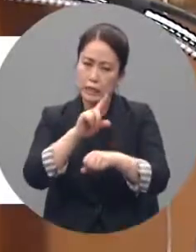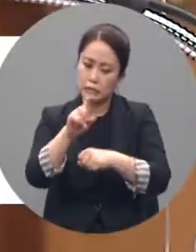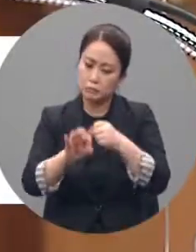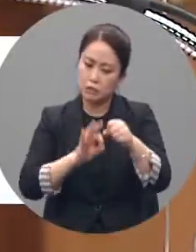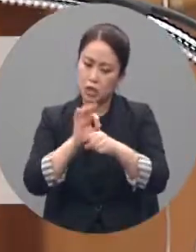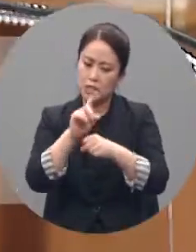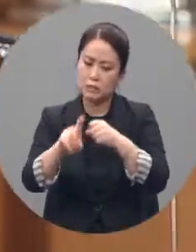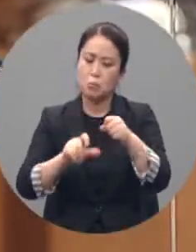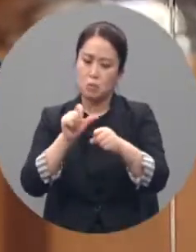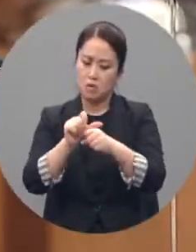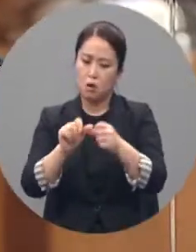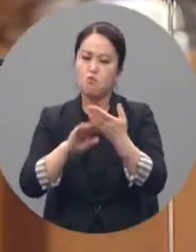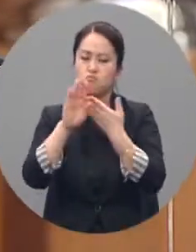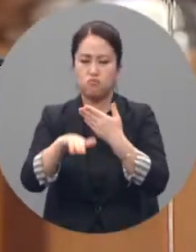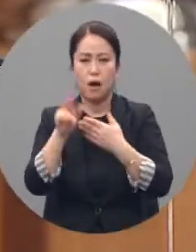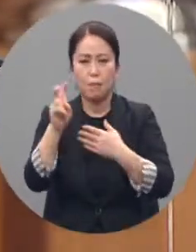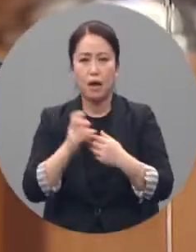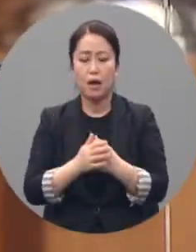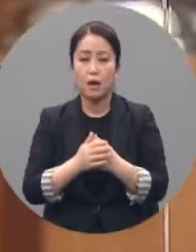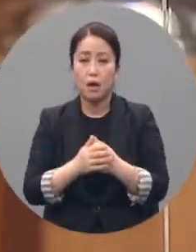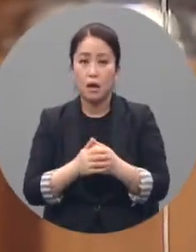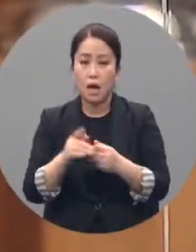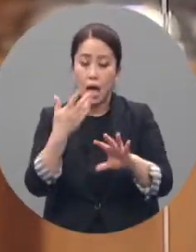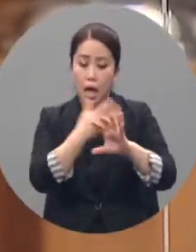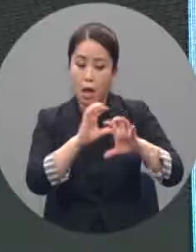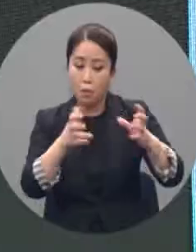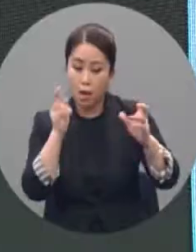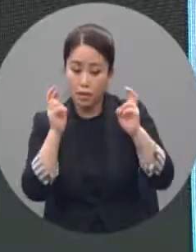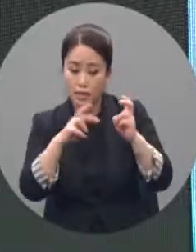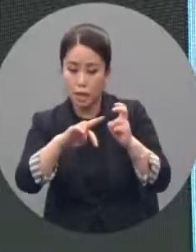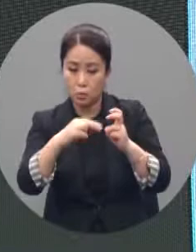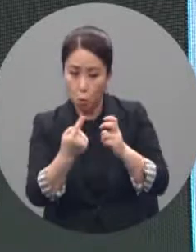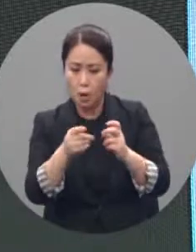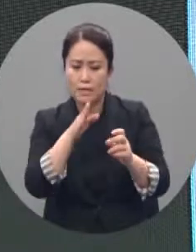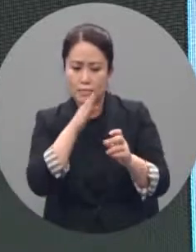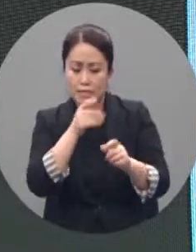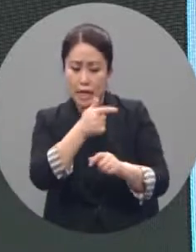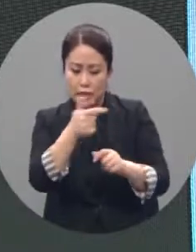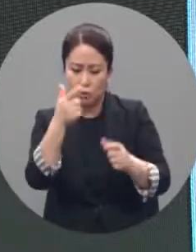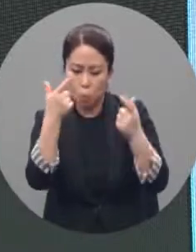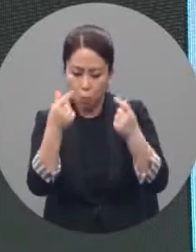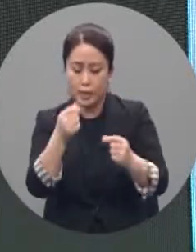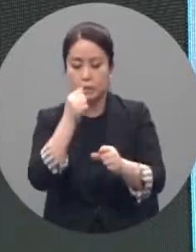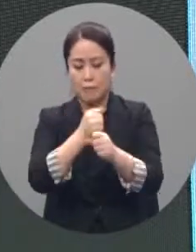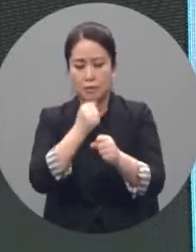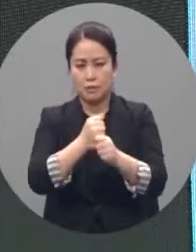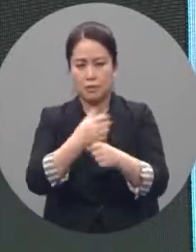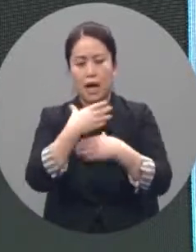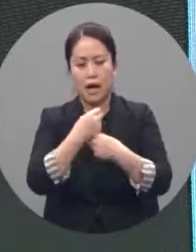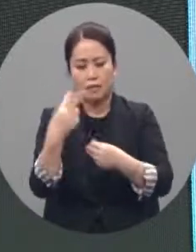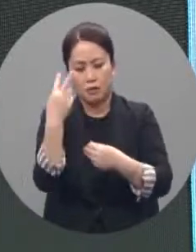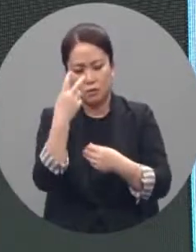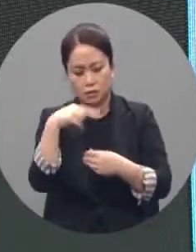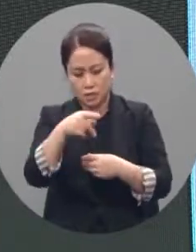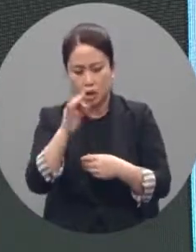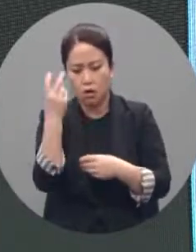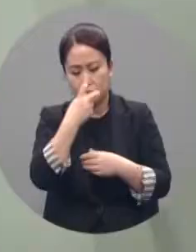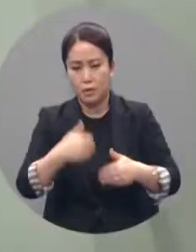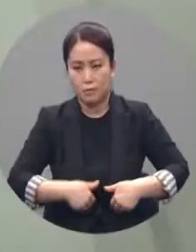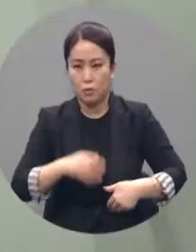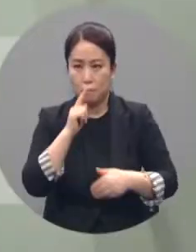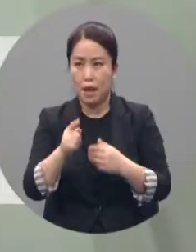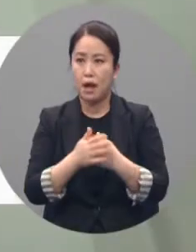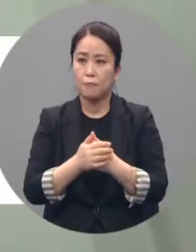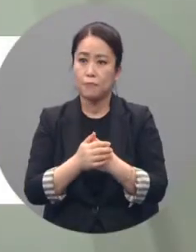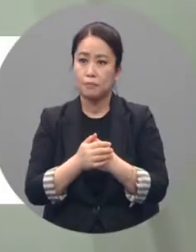정도라고. 해외 기업도 실제 크기의 실험을 통해 안전성 검증이 필요하다고 말합니다. 기술도 완성이 되어야 되는 것도